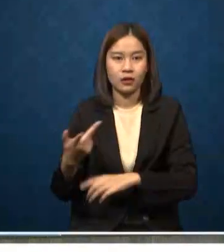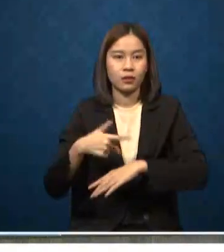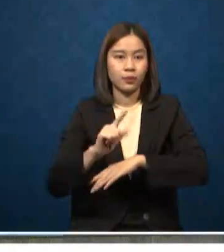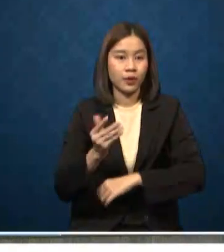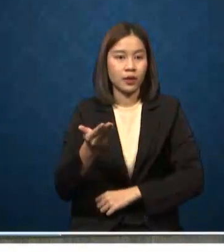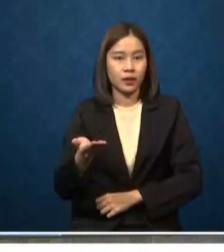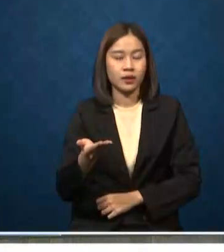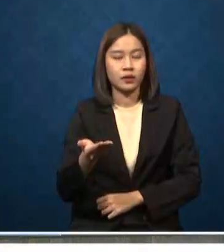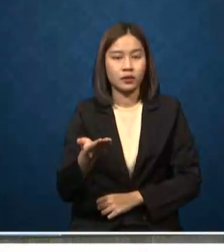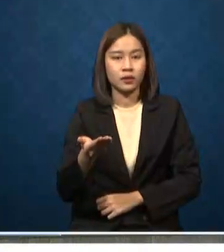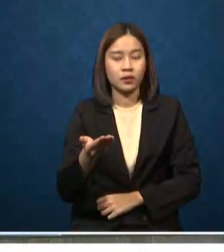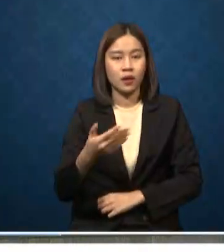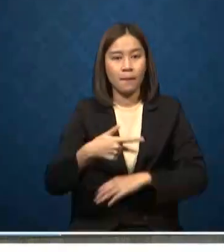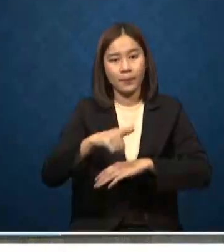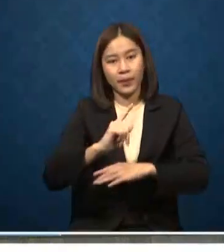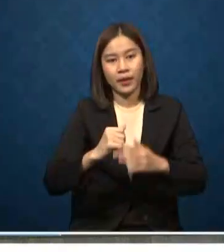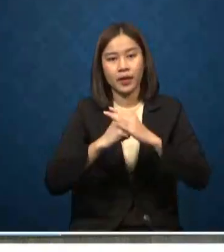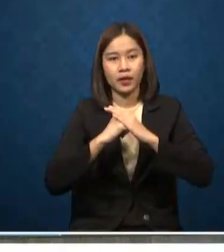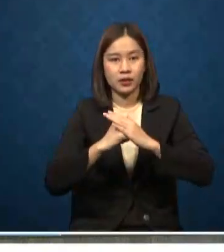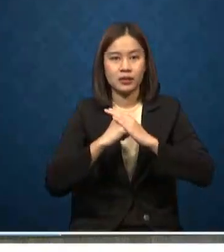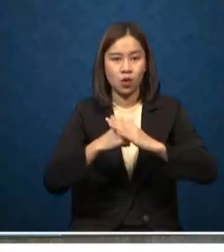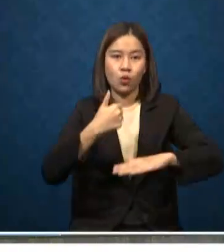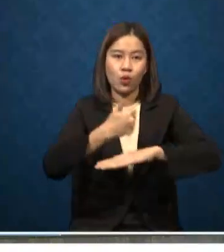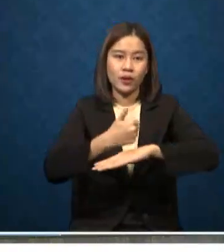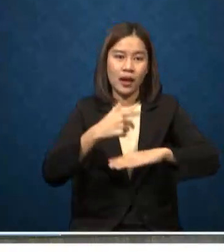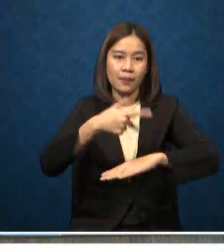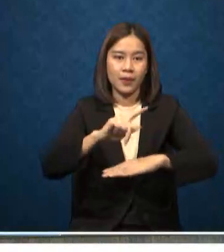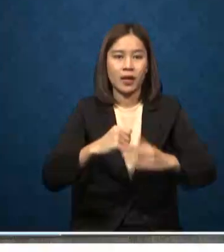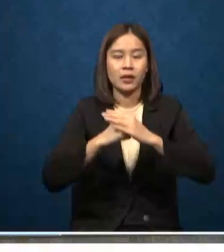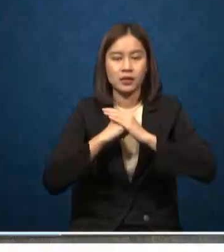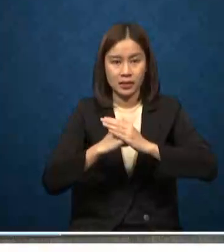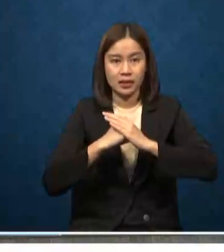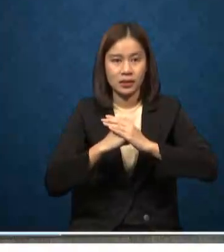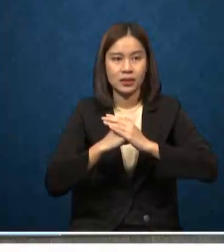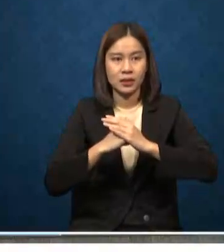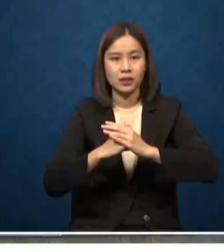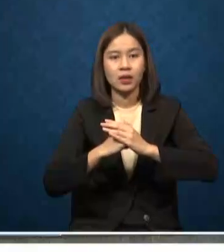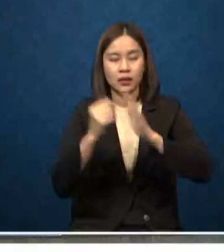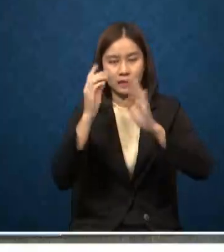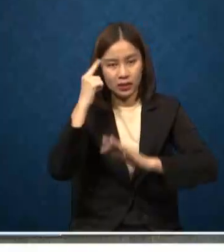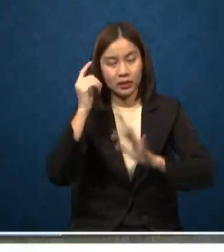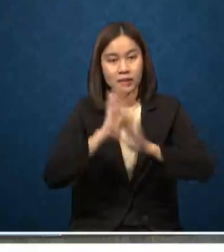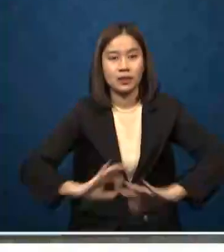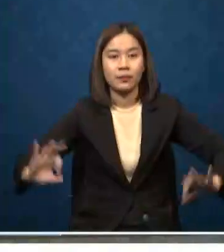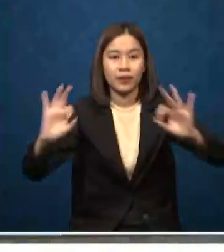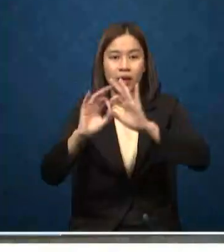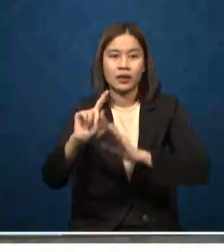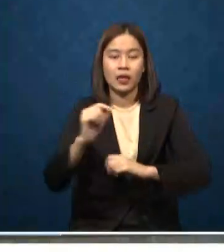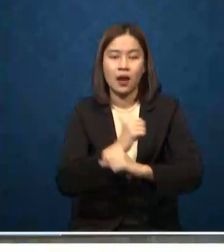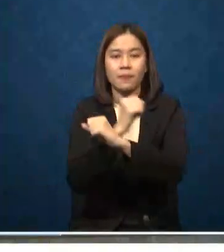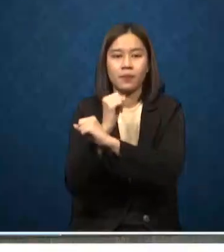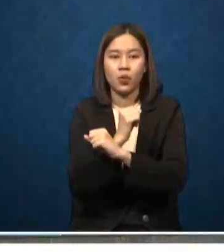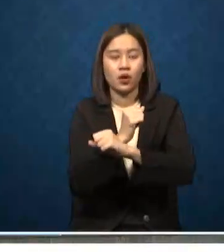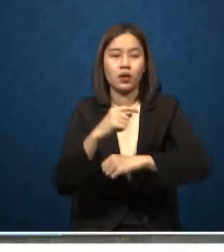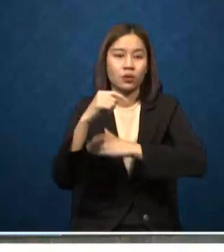านและท่านประธานาธิบดีของประเทศสาธารณรัฐประชาชนจีนก็ได้เน้นย้ำว่าการต่อต้านการทุจ